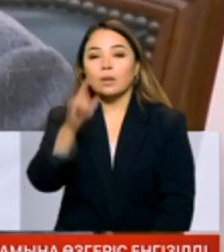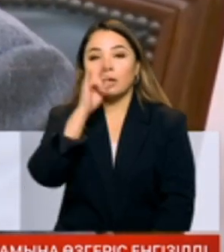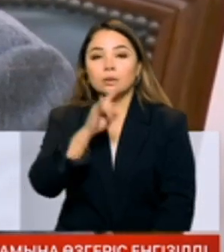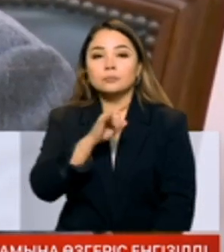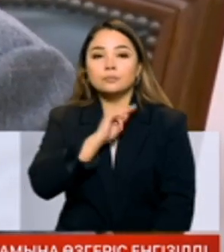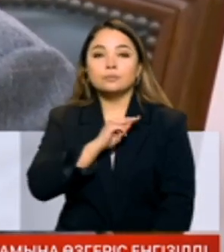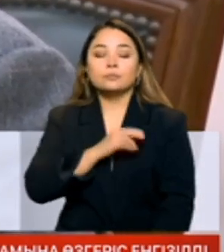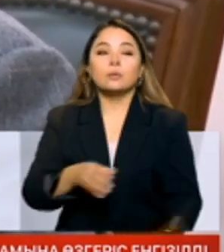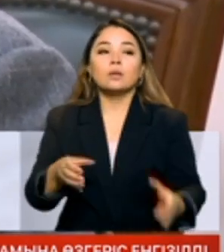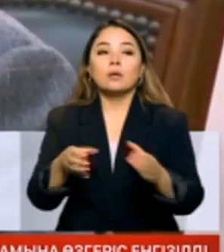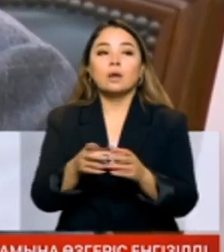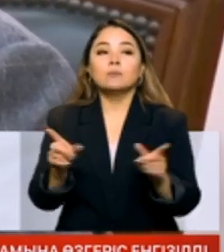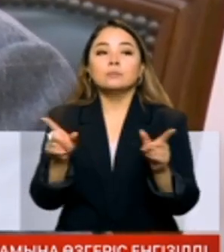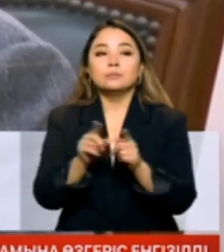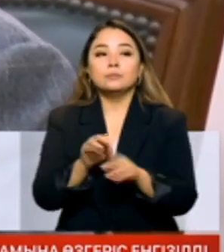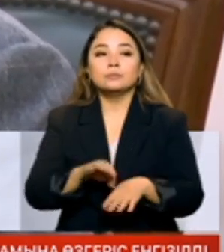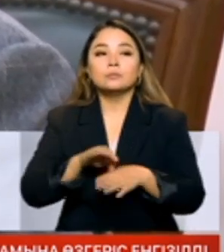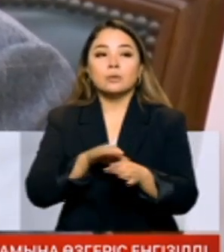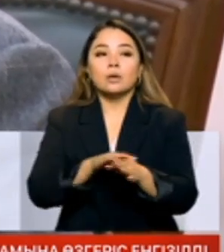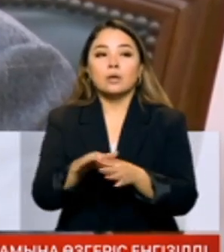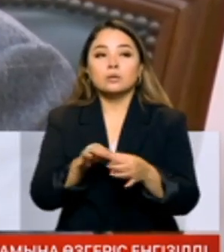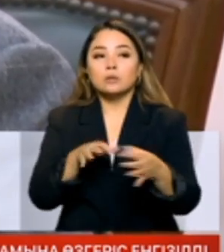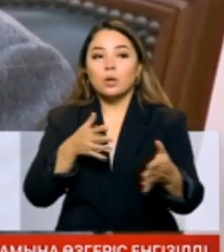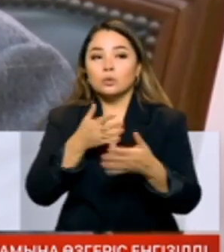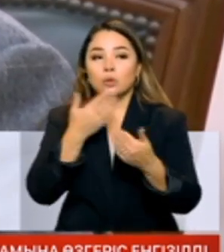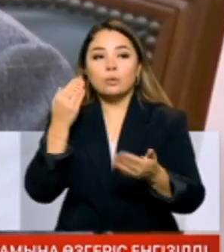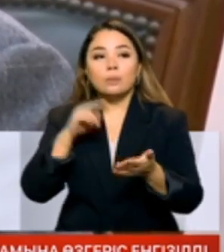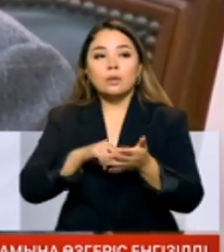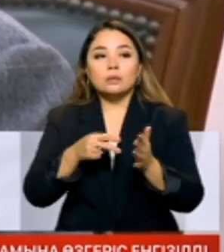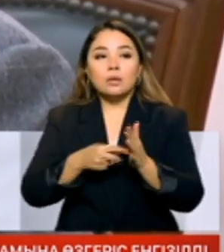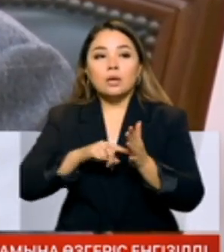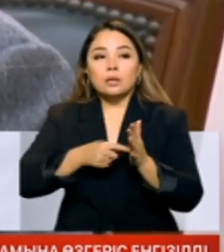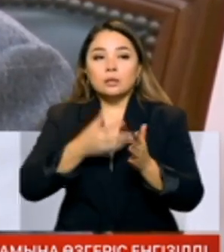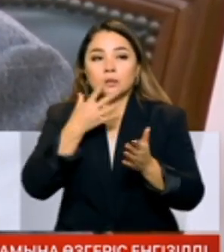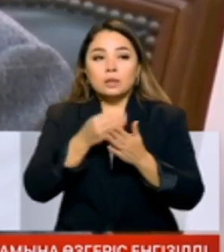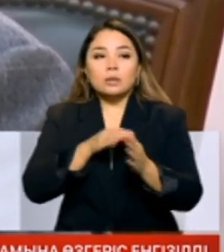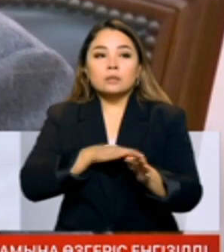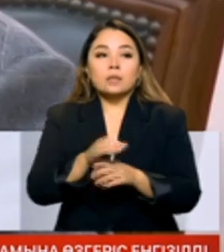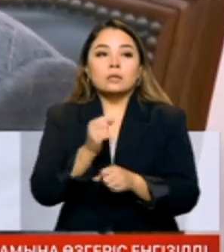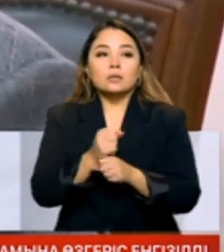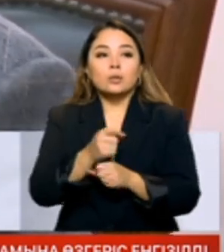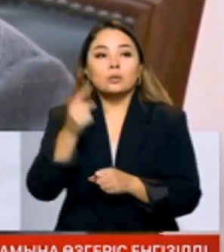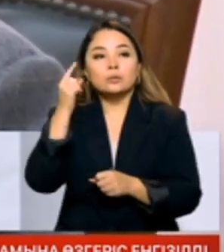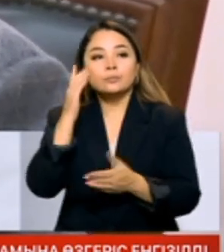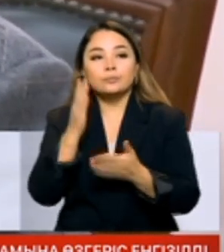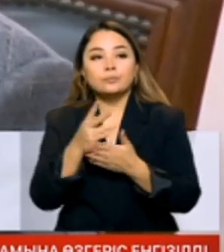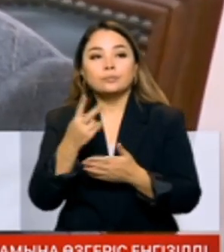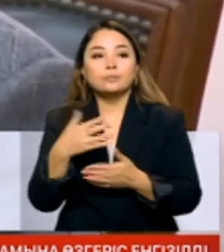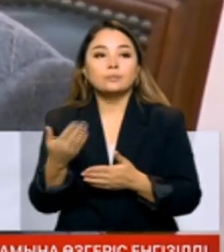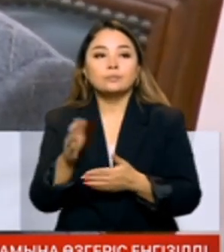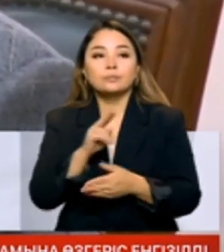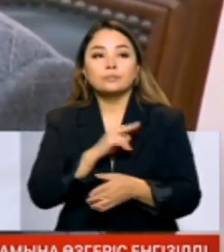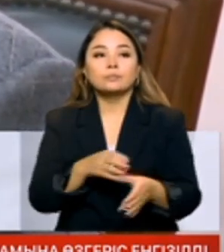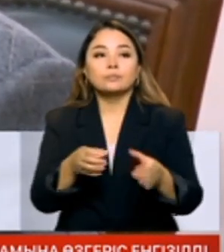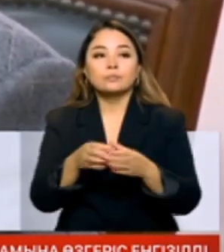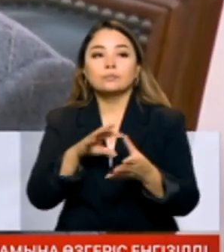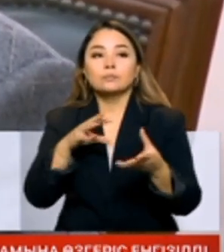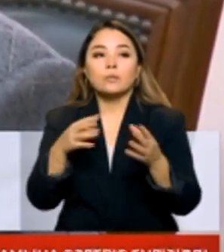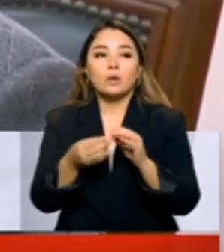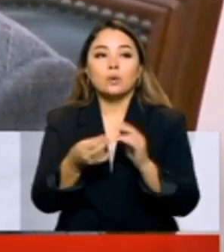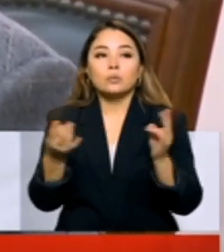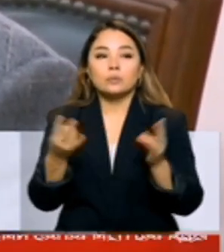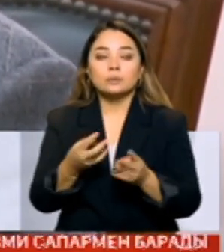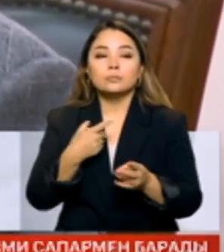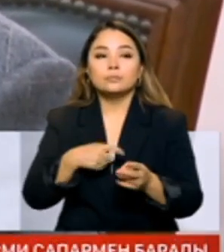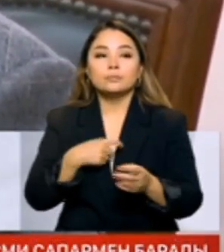Қазақстандық әріптестерімізбен байланыс үзілген емес. Алға қойған мақсаттарымызға жеттік деп ойлаймын. Бірақ екі жақты әріптестікті нығайту керек.